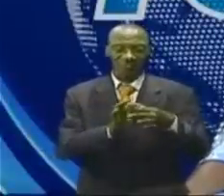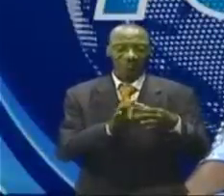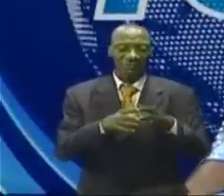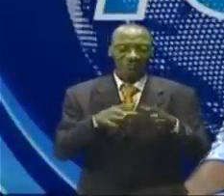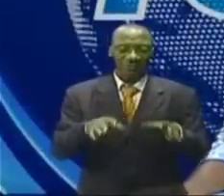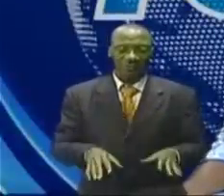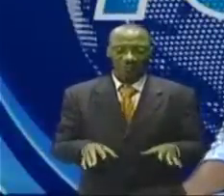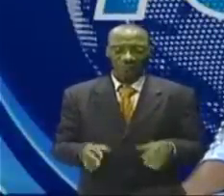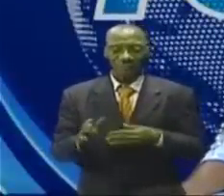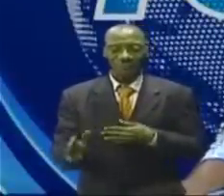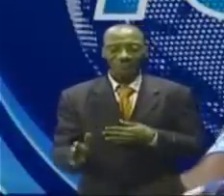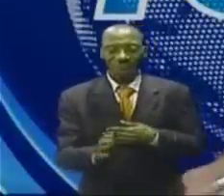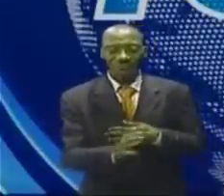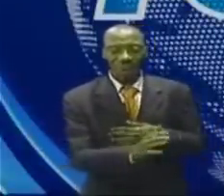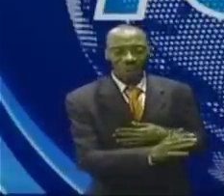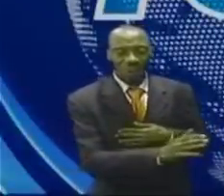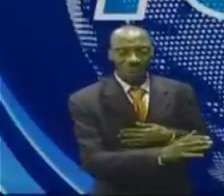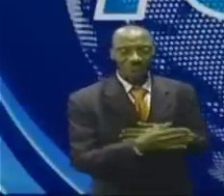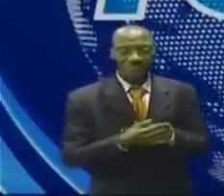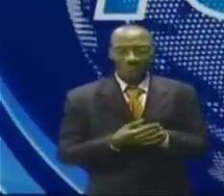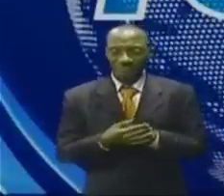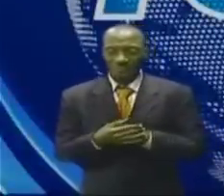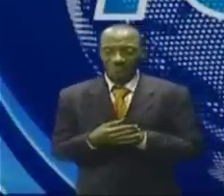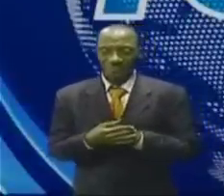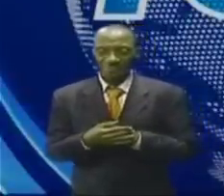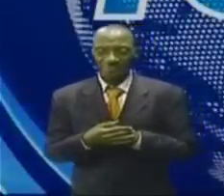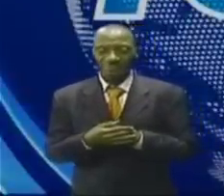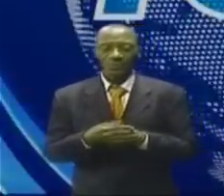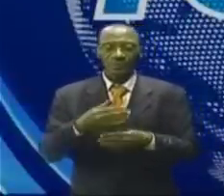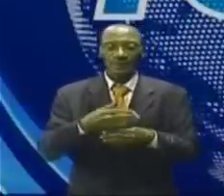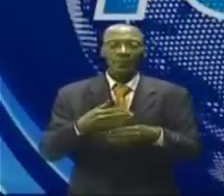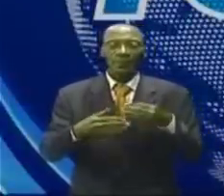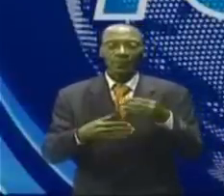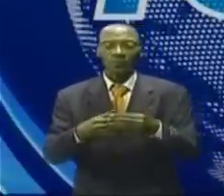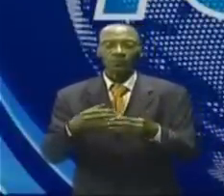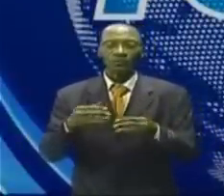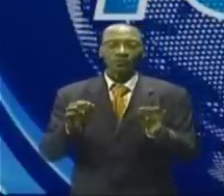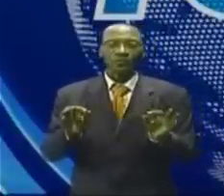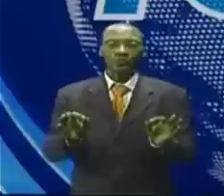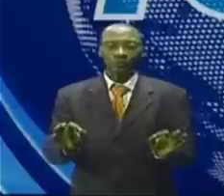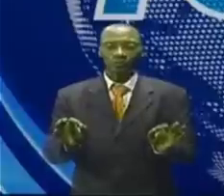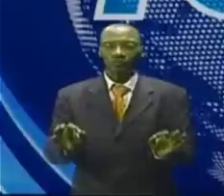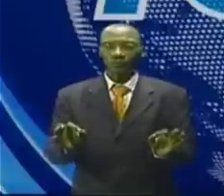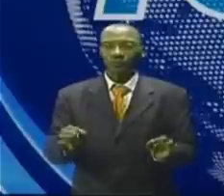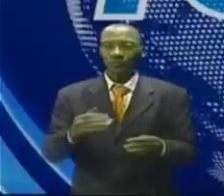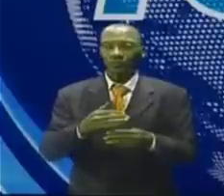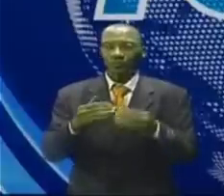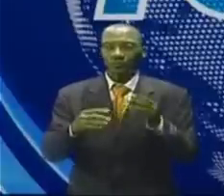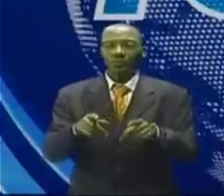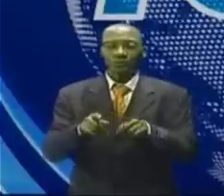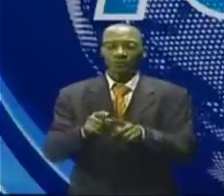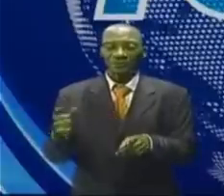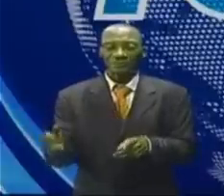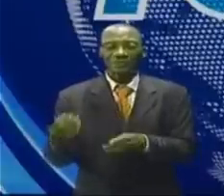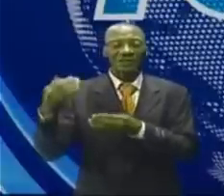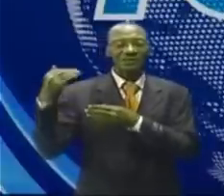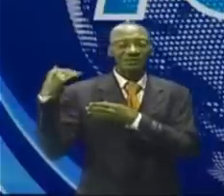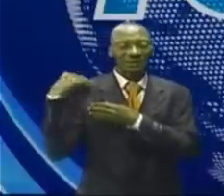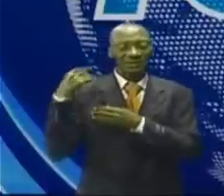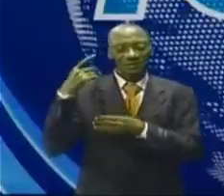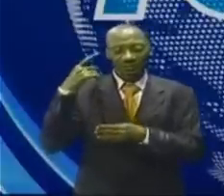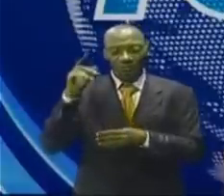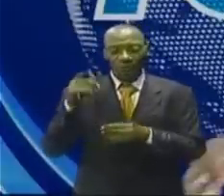Les infrastructures modernes construites, la prise en charge médicale et psychologique des malades vulnérables et victimes de